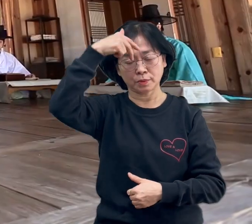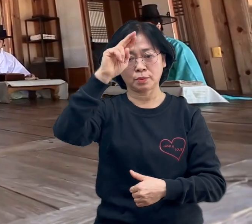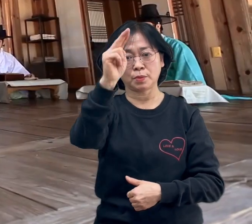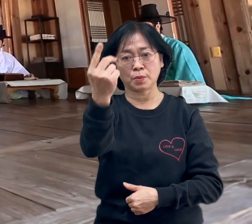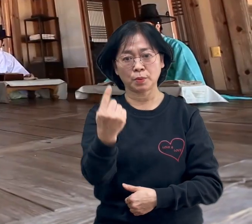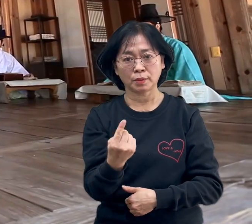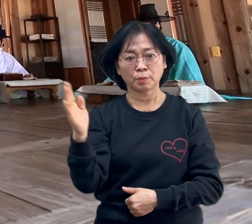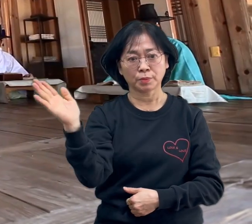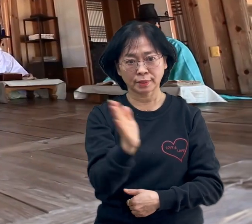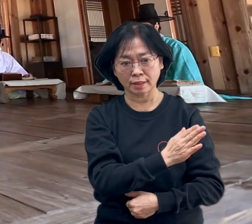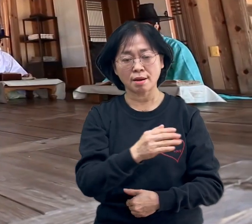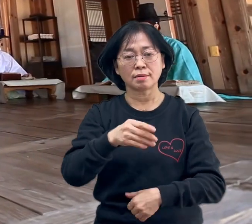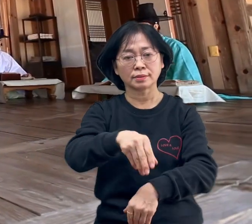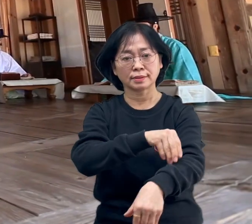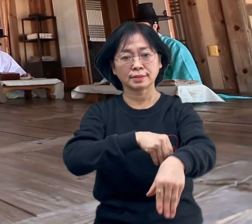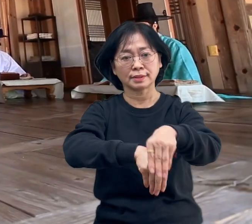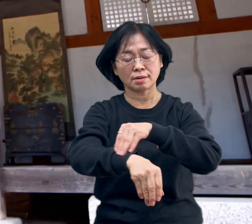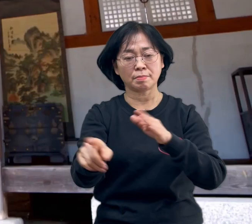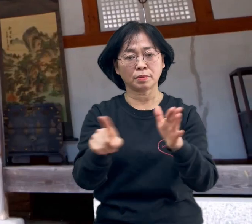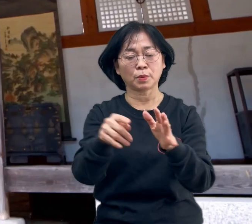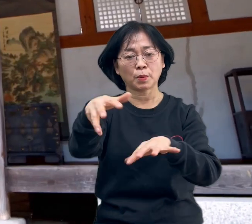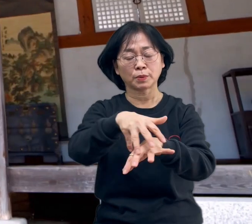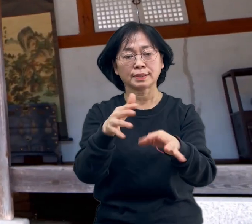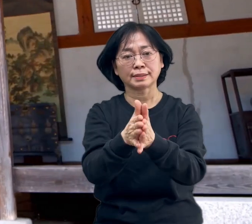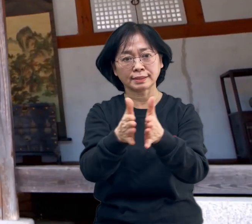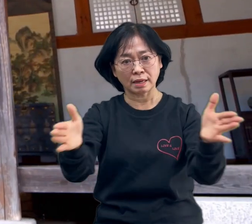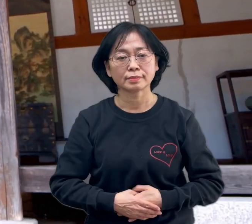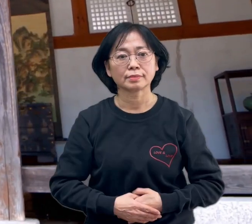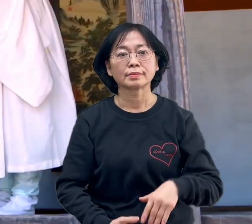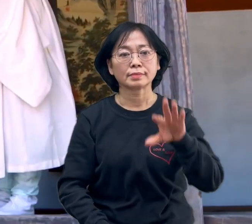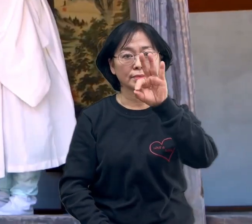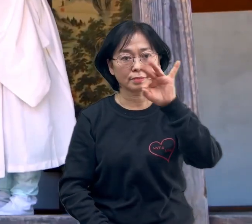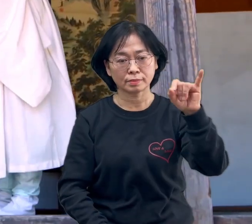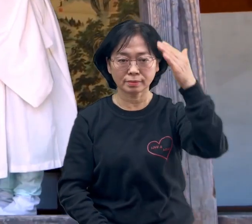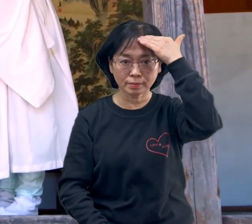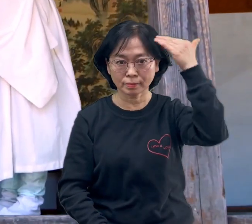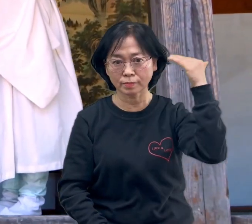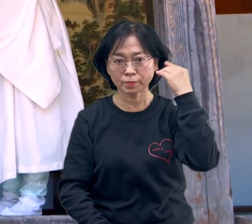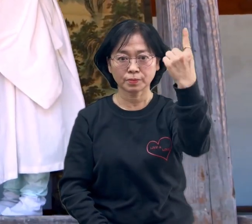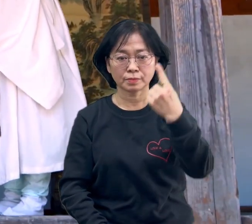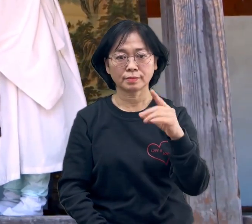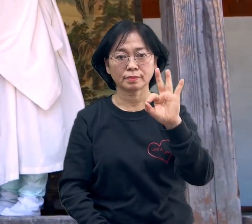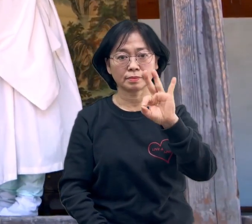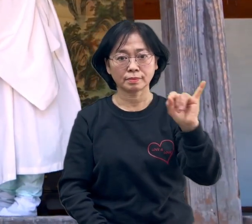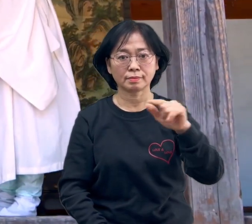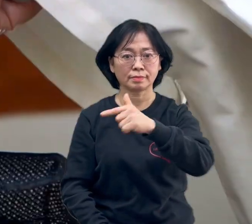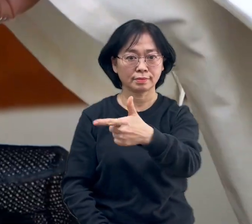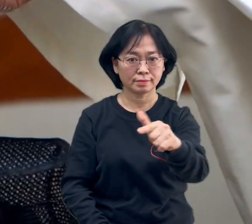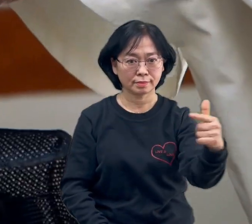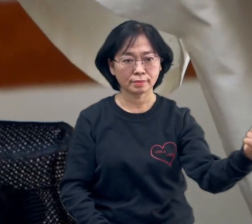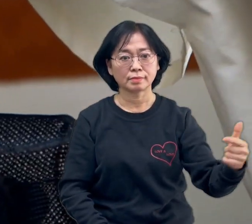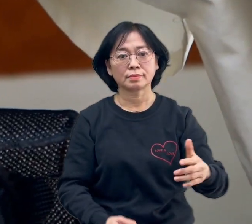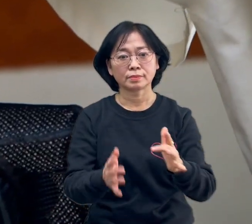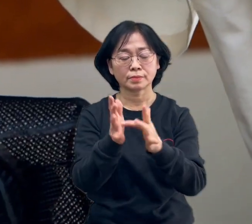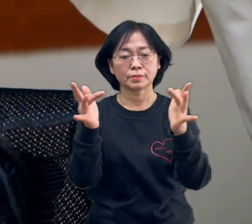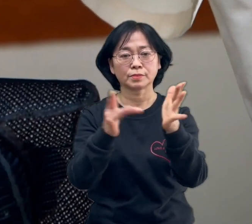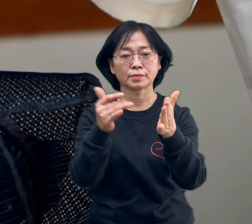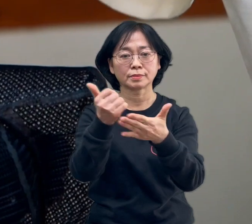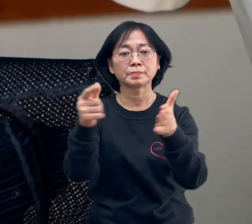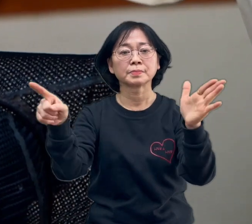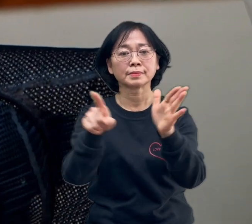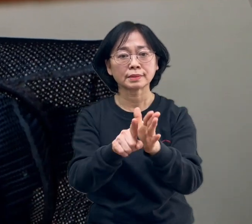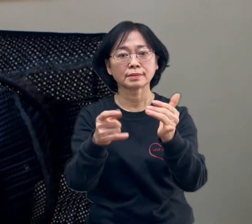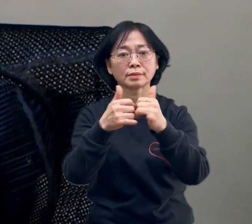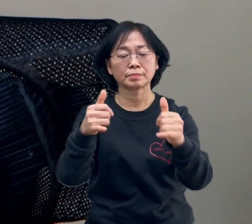받고 돌아왔을 때부터 본격적인 신자 공동체가 시작됐습니다. 이승훈은 귀국하여 이벽을 비롯해 함께